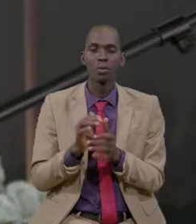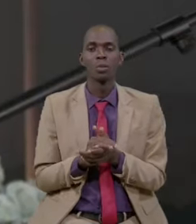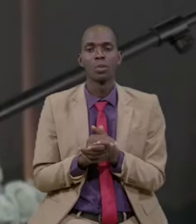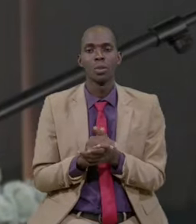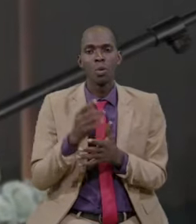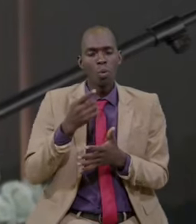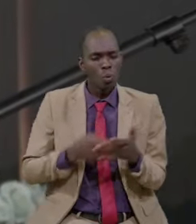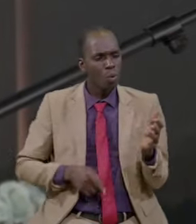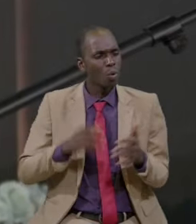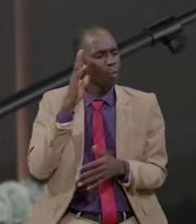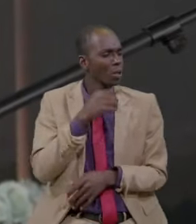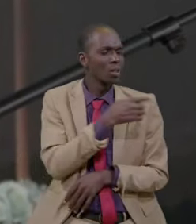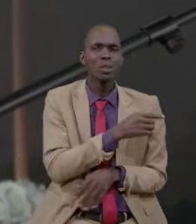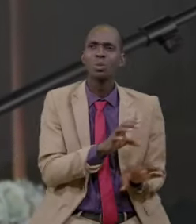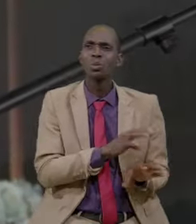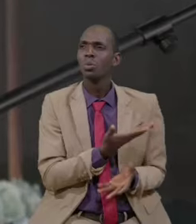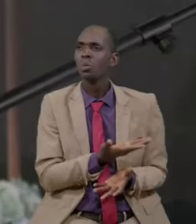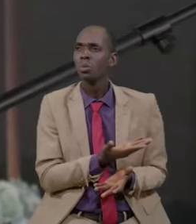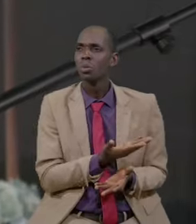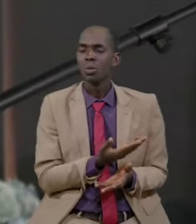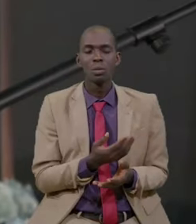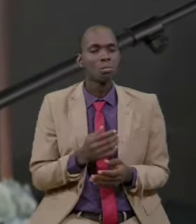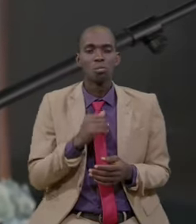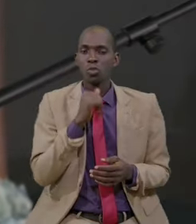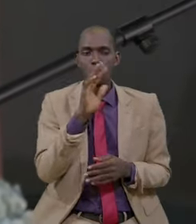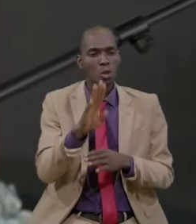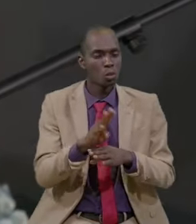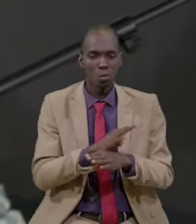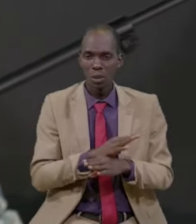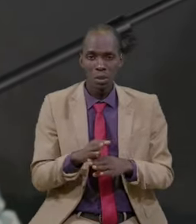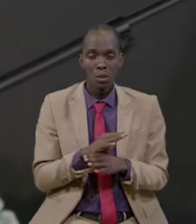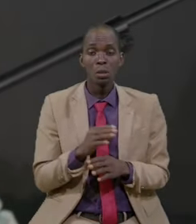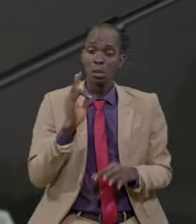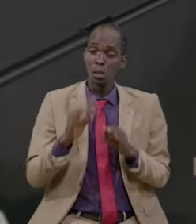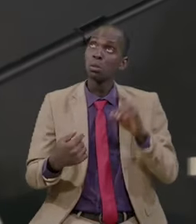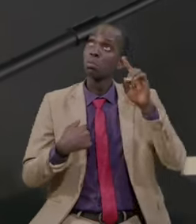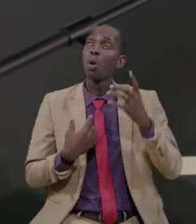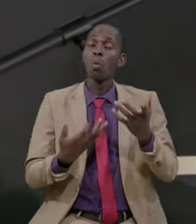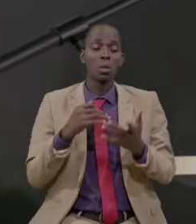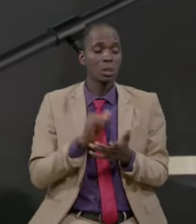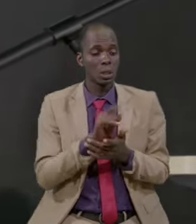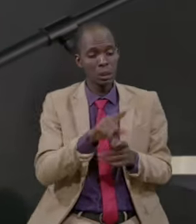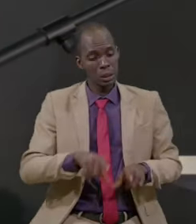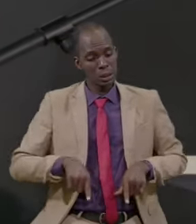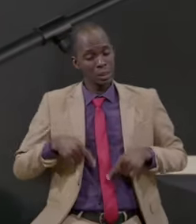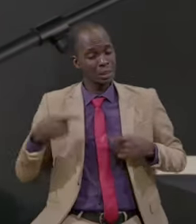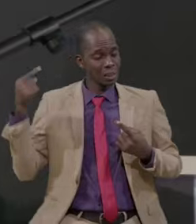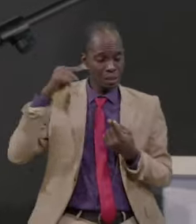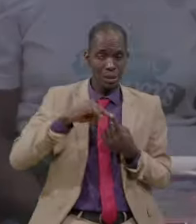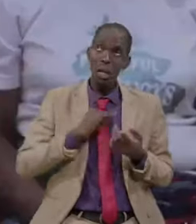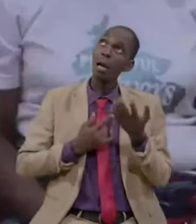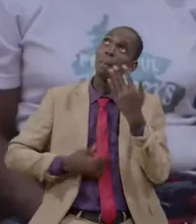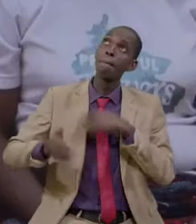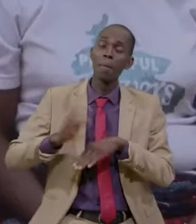pas ton problème. Et si je veux, il continue jusqu'à ce que je vienne. Ne vous souciez pas de ça. Toi,